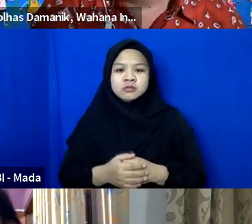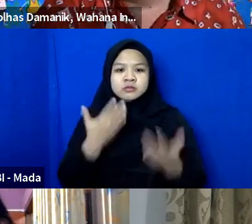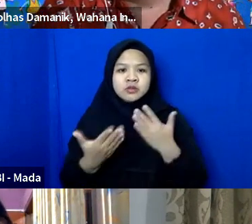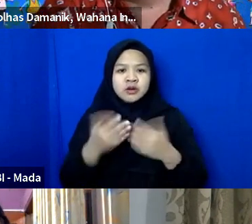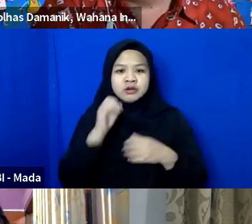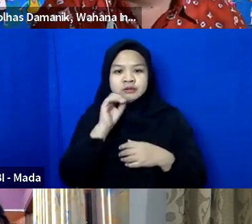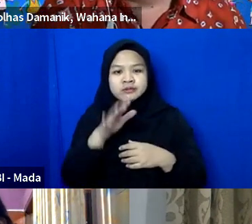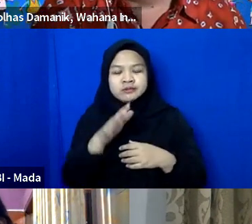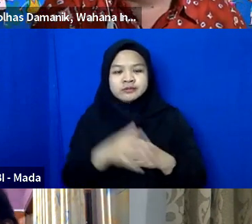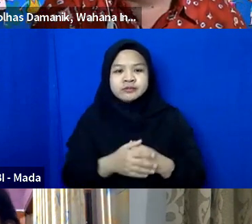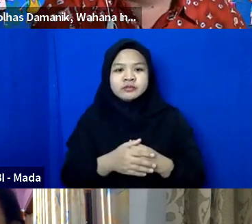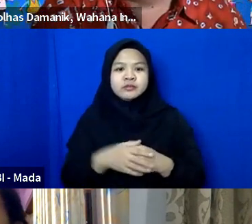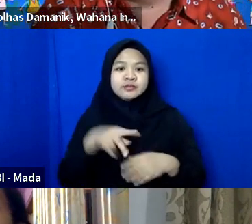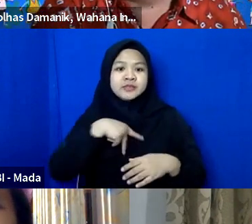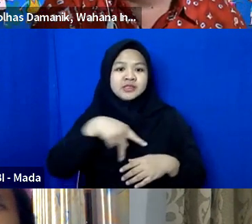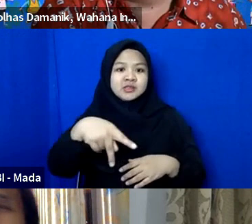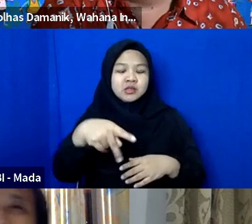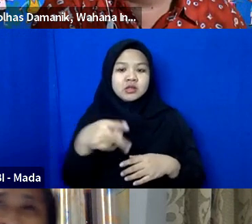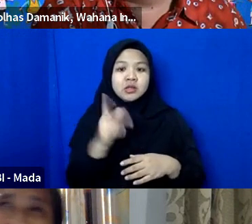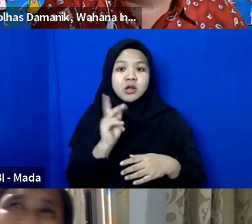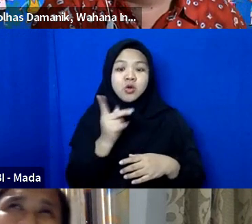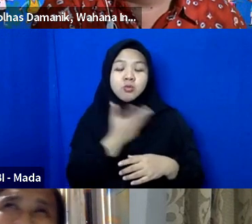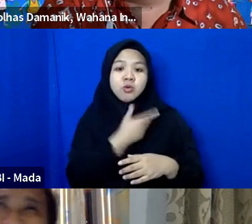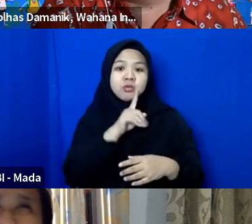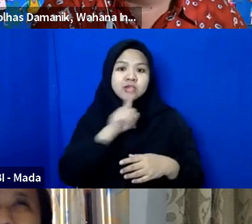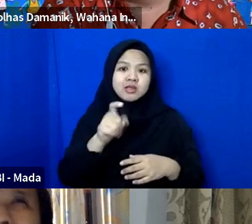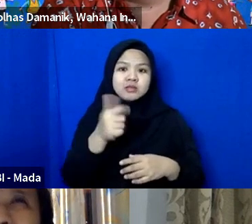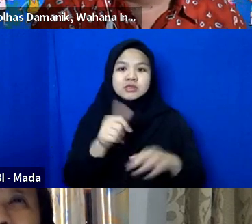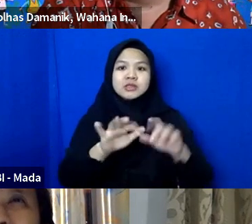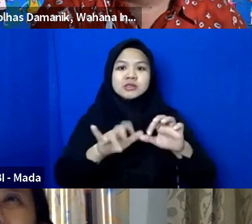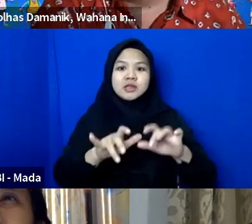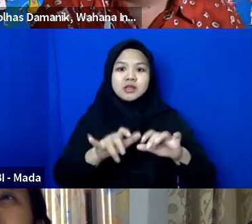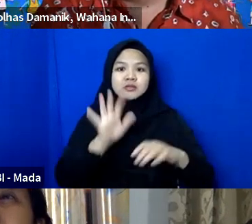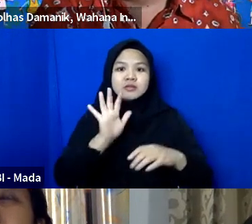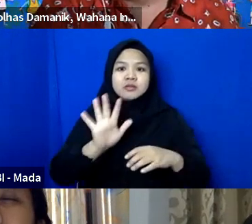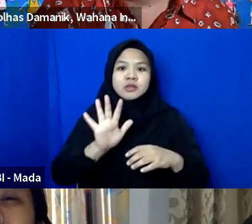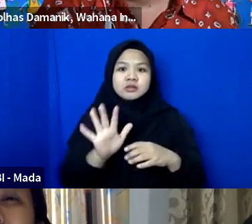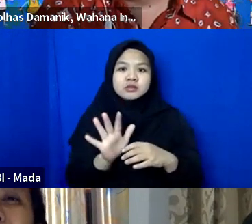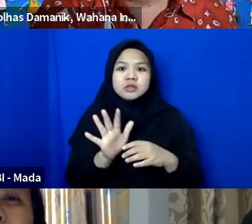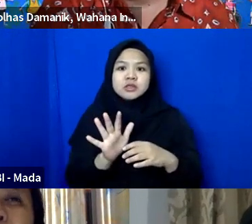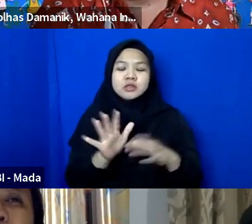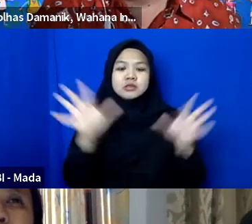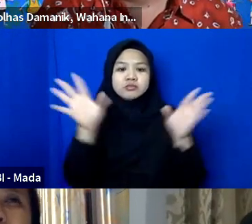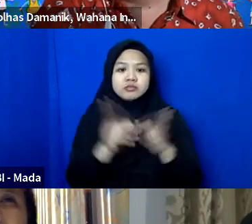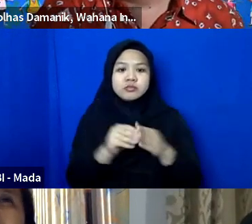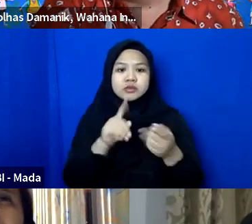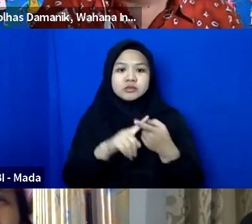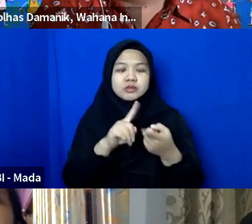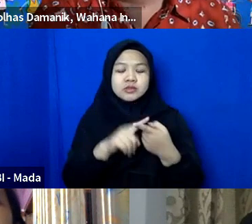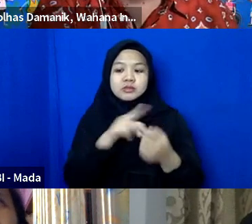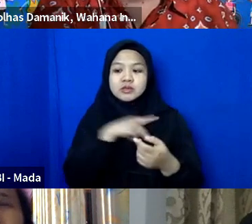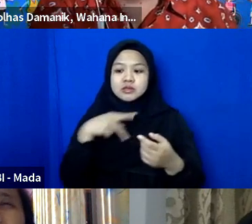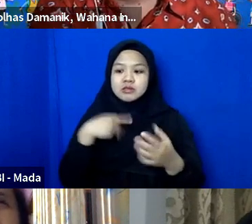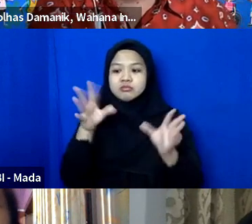kepada apa peserta jumlah yang ingin bertanya bisa via chat dan nanti akan dicompile oleh teman-teman